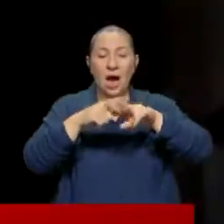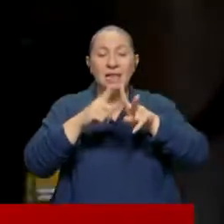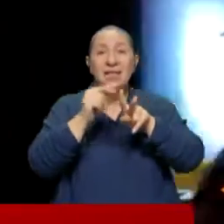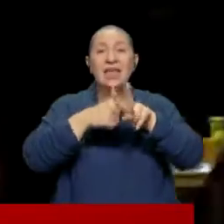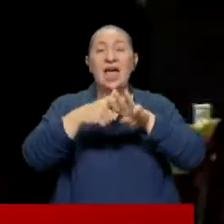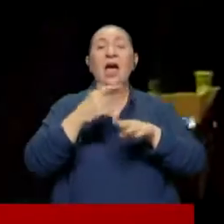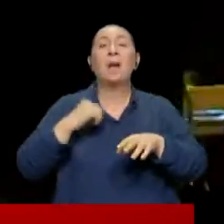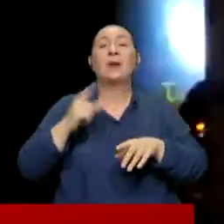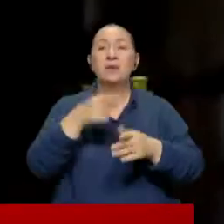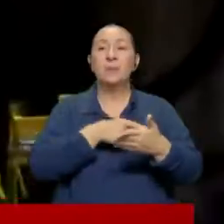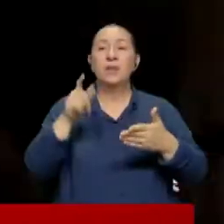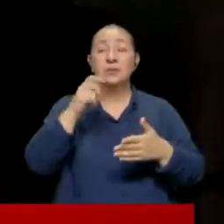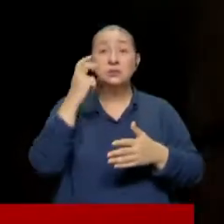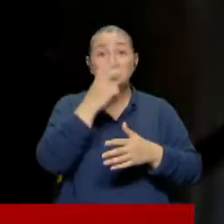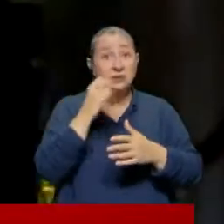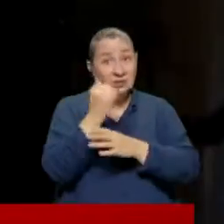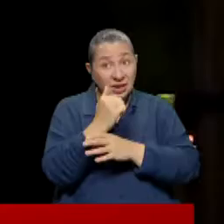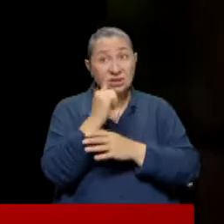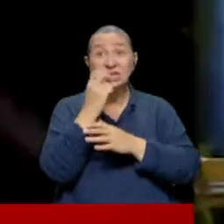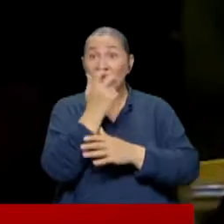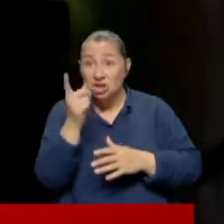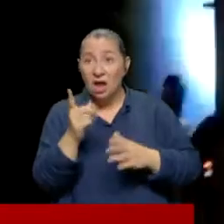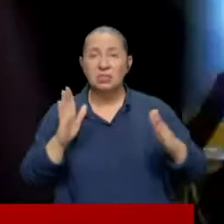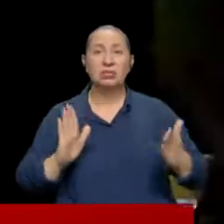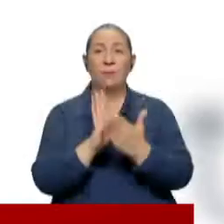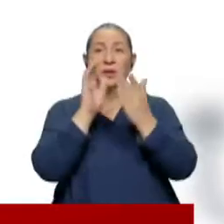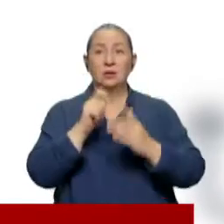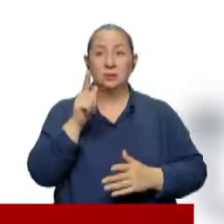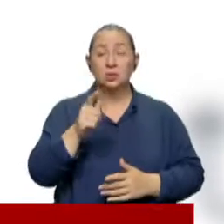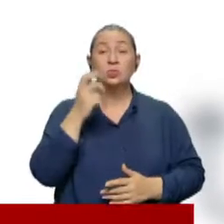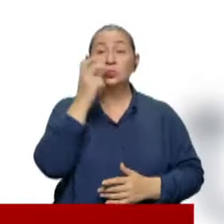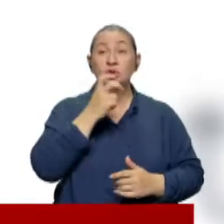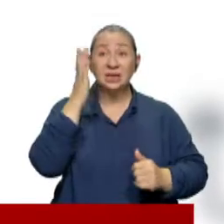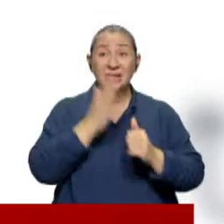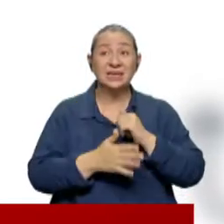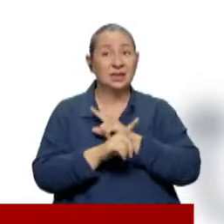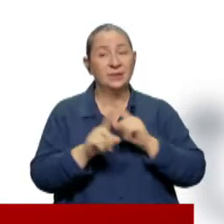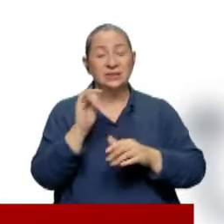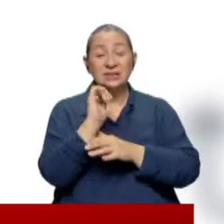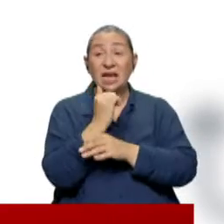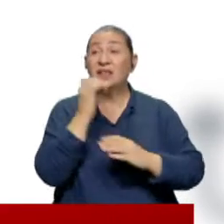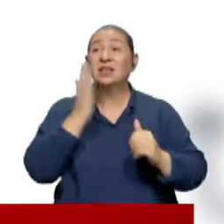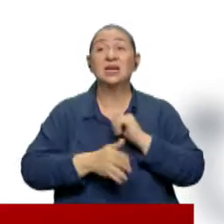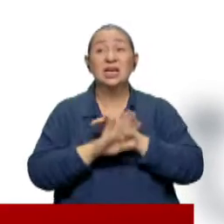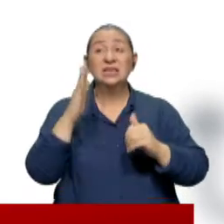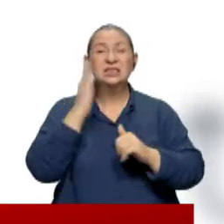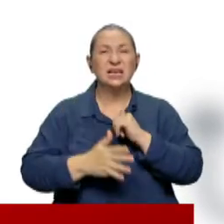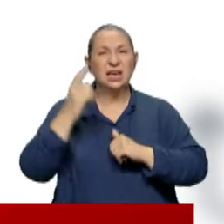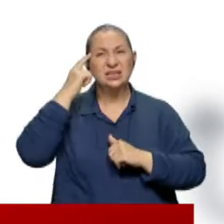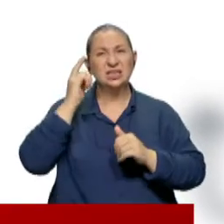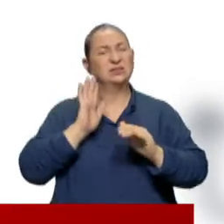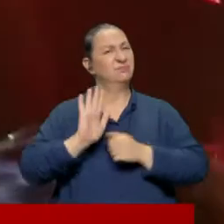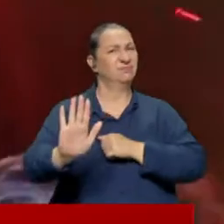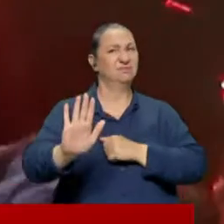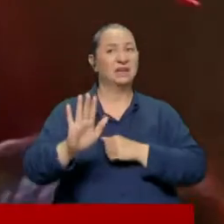iptal edildi başta sanatseverler ve sanatçılar tepki gösterdi müzik yasaklanamaz sanat yasaklanamaz yasak